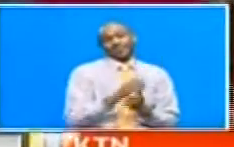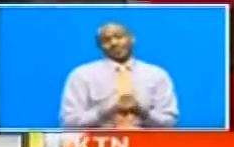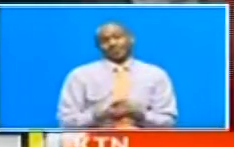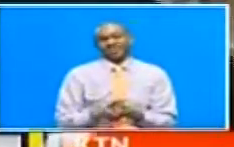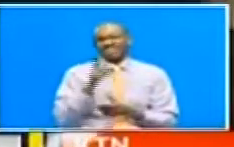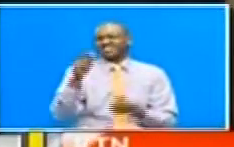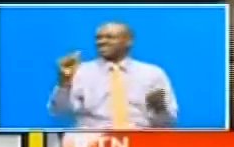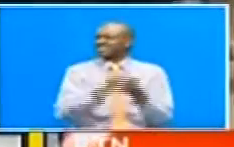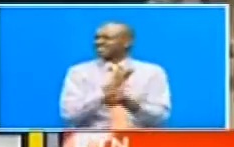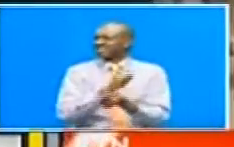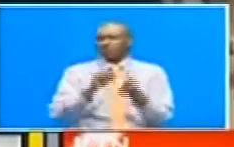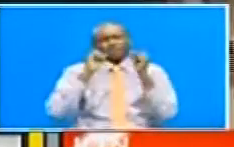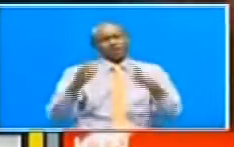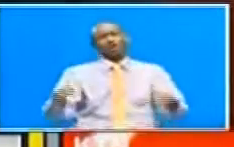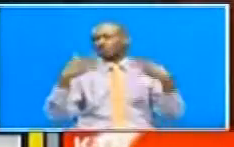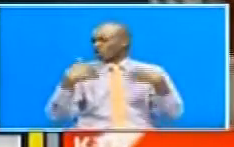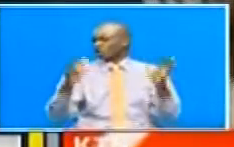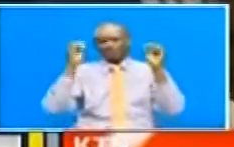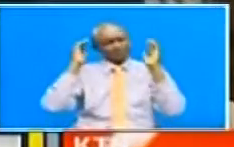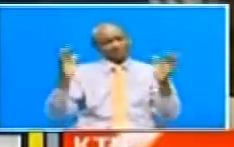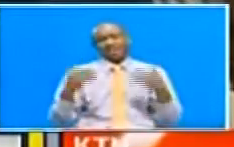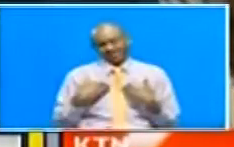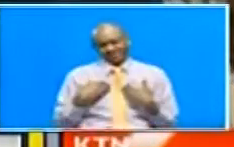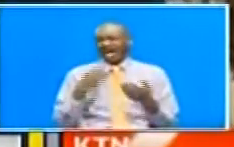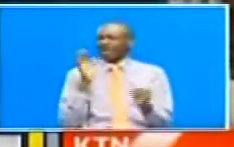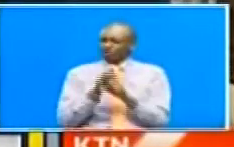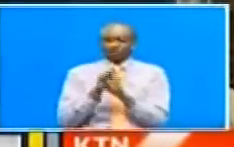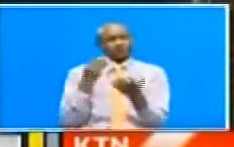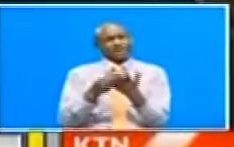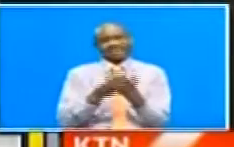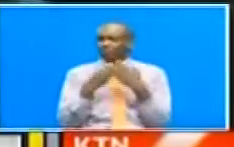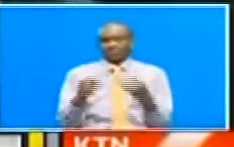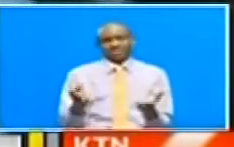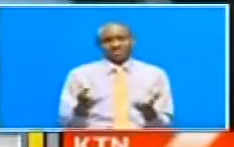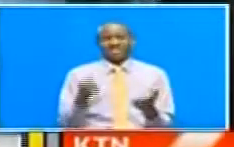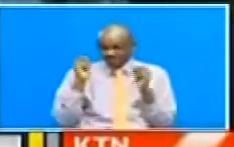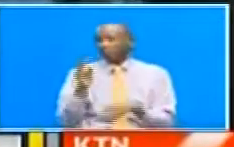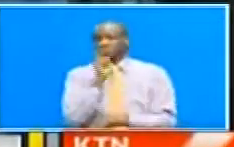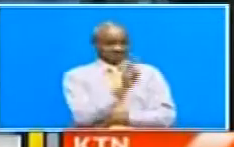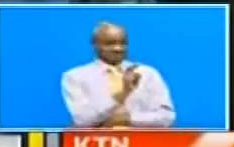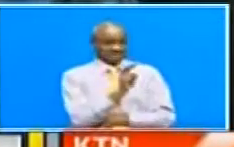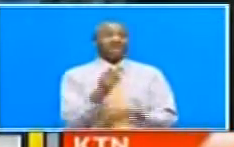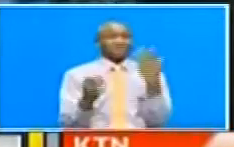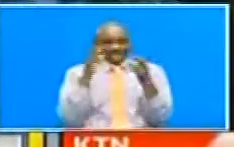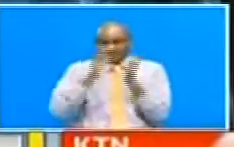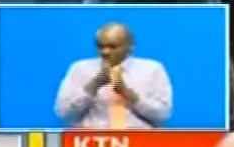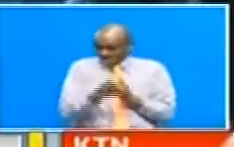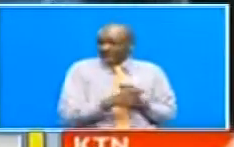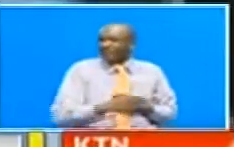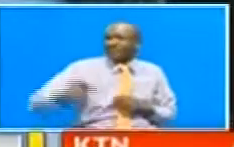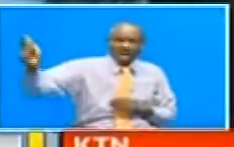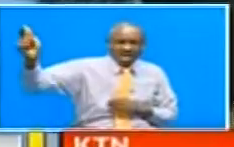hasara kubwa sana tumeenda, juu ni pesa nyingi saiti. Hata yoku yangalia hii moto yote kutoka hapa paka